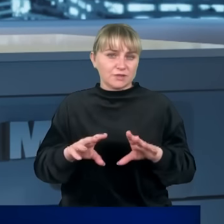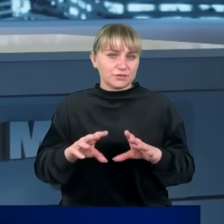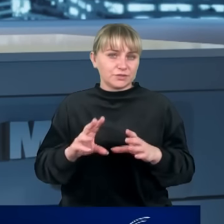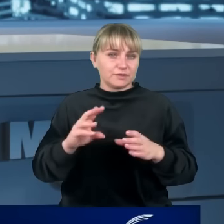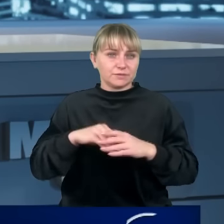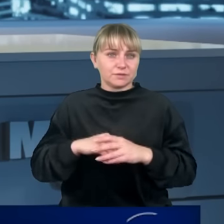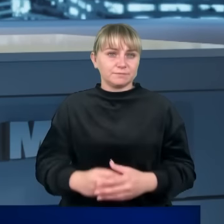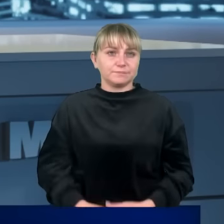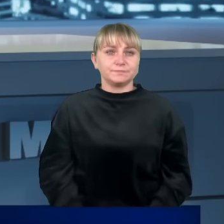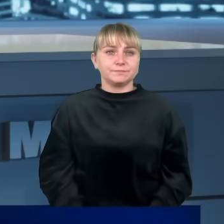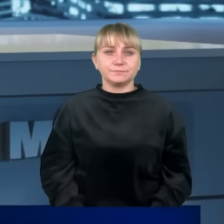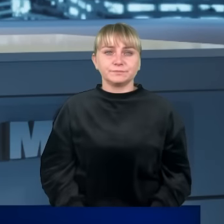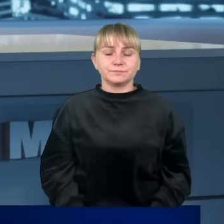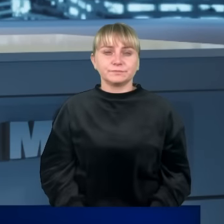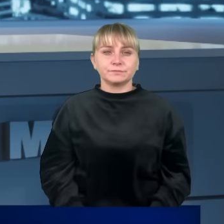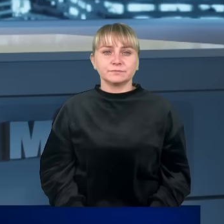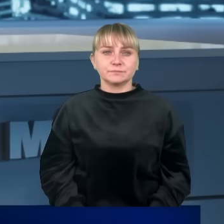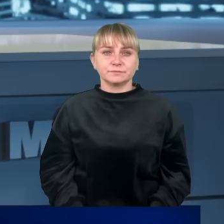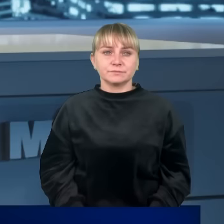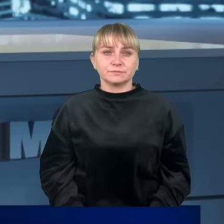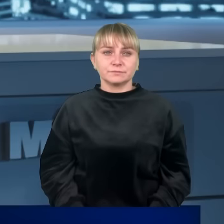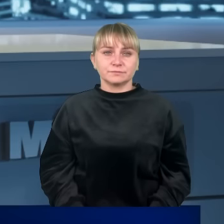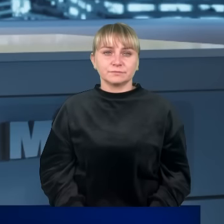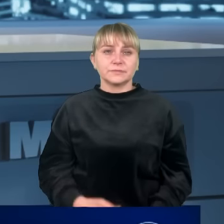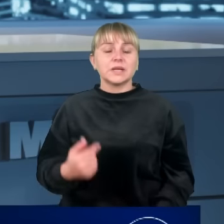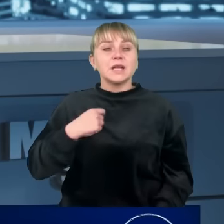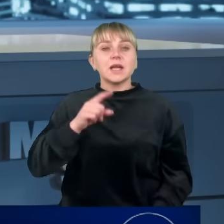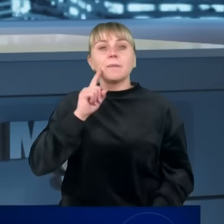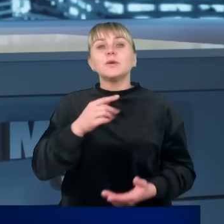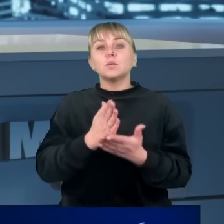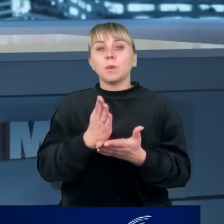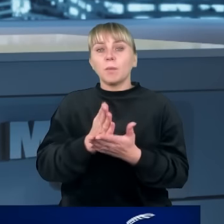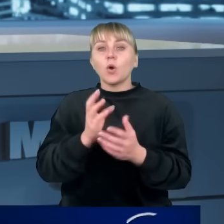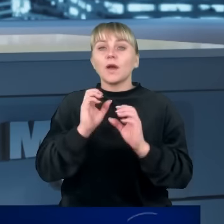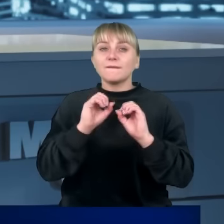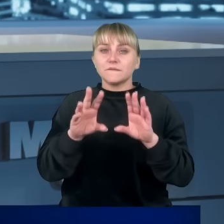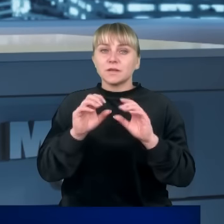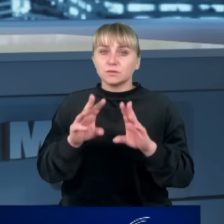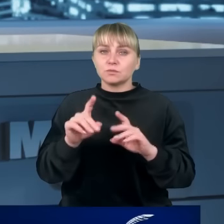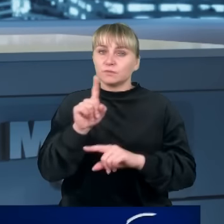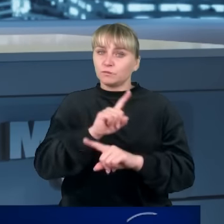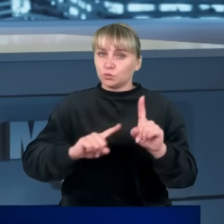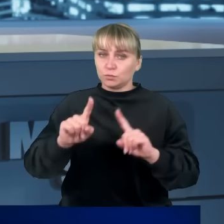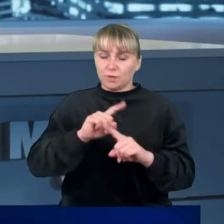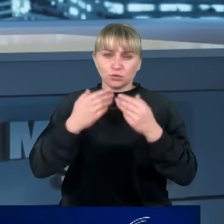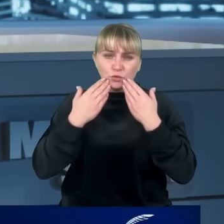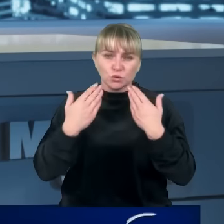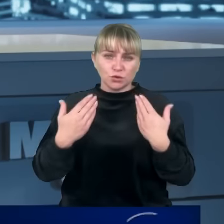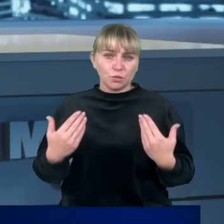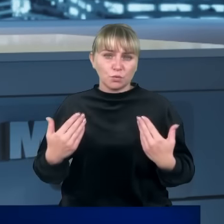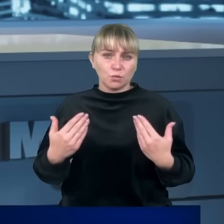siebie. Tylko, ja panu, to nie jest to. Ja panu pomogę, ja panu wytłumaczę. Bardzo uprzejmie dziękuję, bo to jest proste, to Bolek już dawno